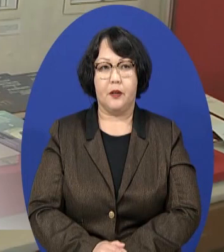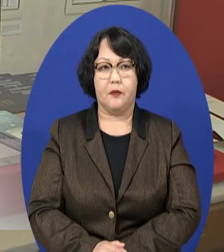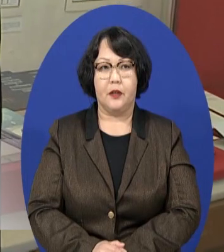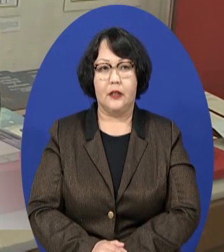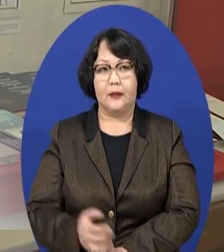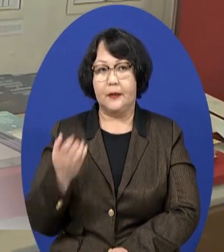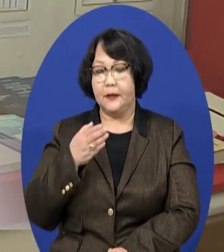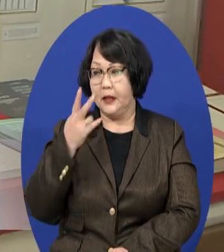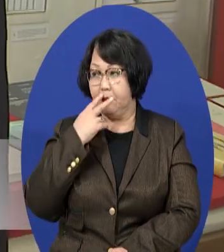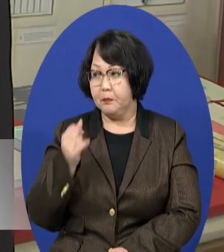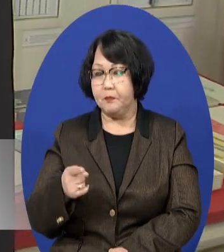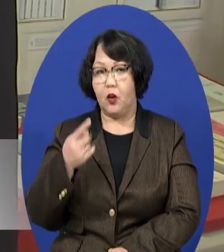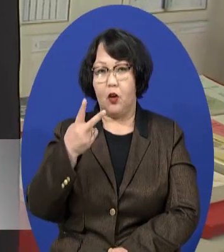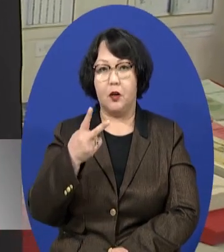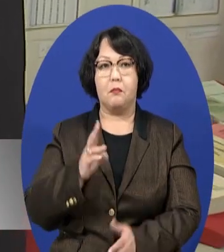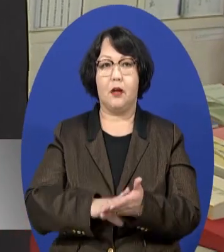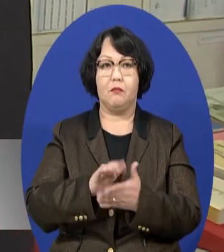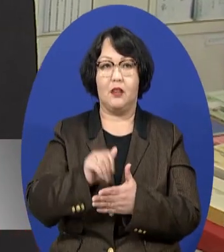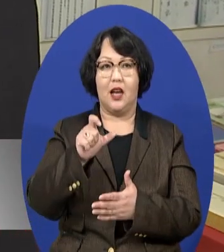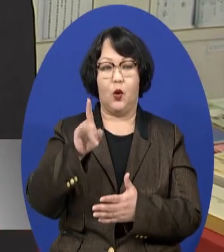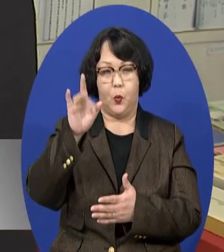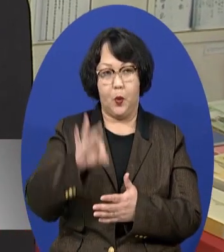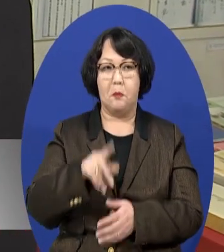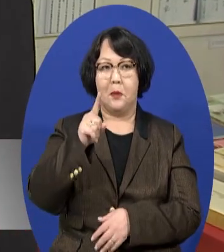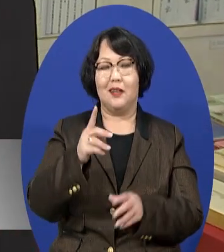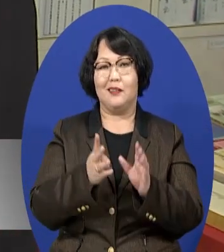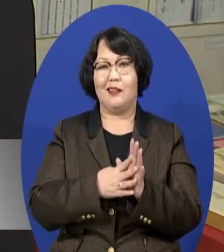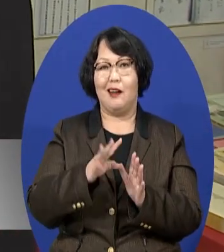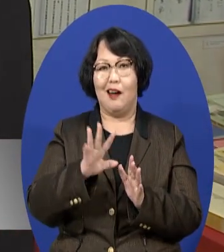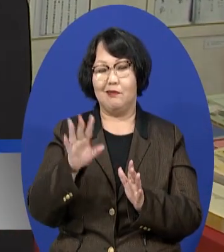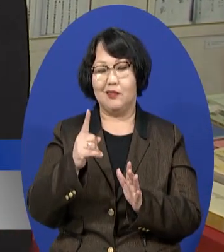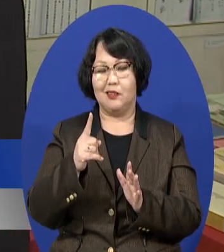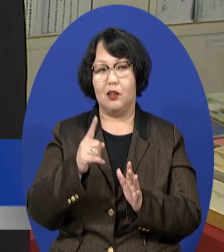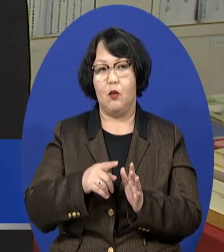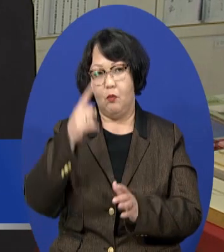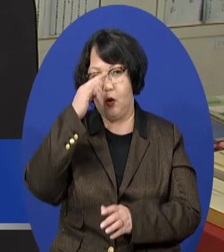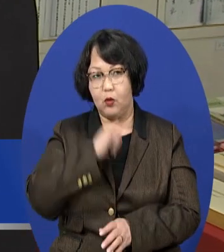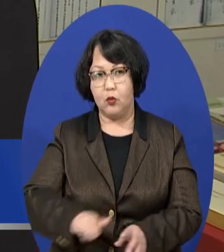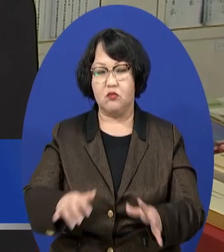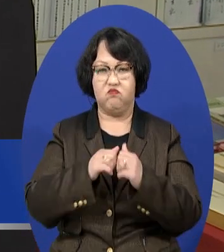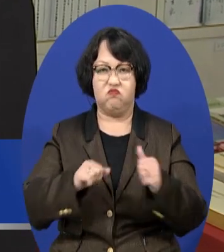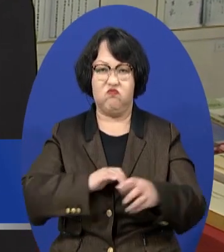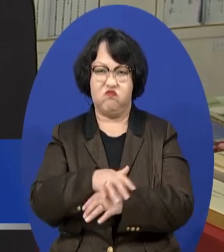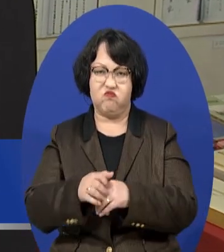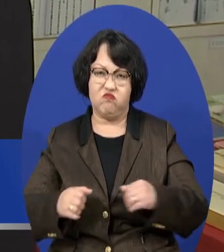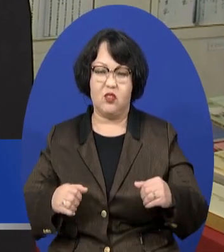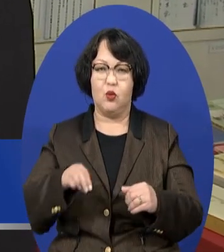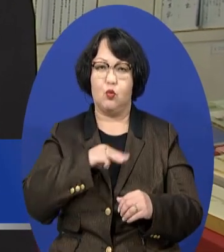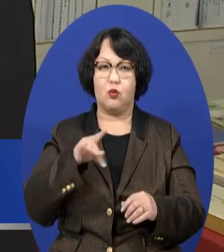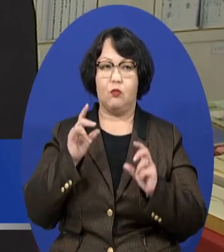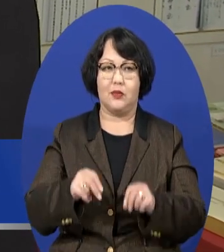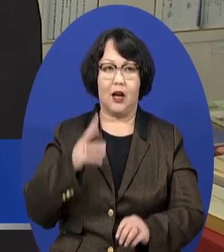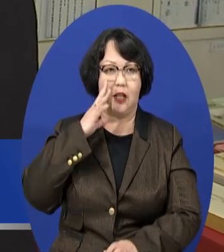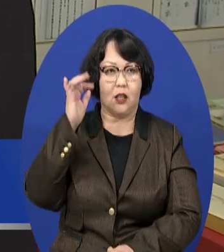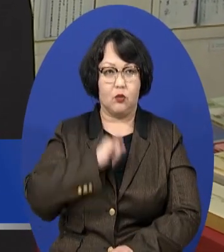Татад харагдаж байгаа хоёр баримт байна. Их хуваар юм байна. 1911-ээс хонд Монгол Улс тусгаар тогтнгууд за гадаадын 3 их гүрэн